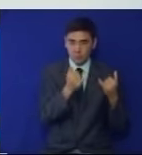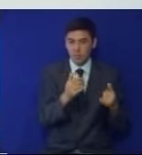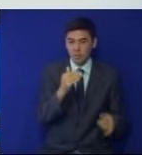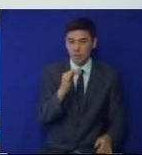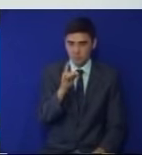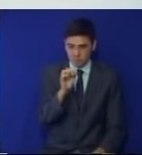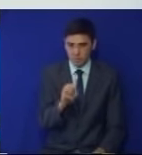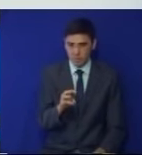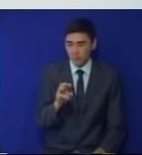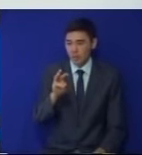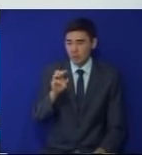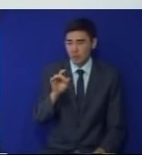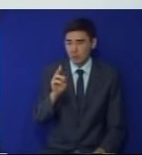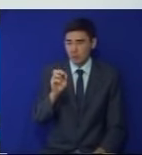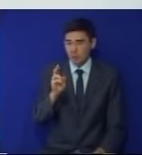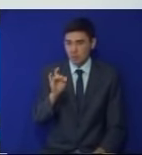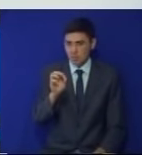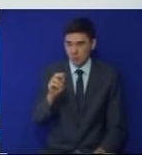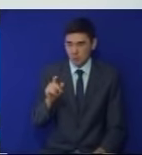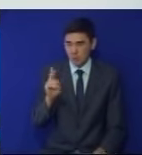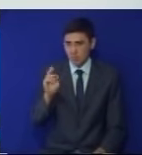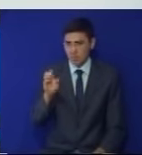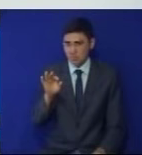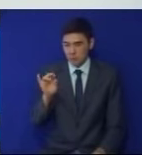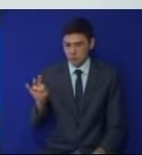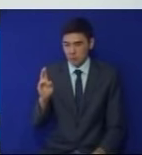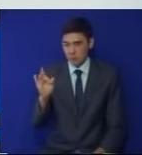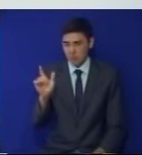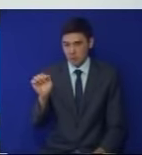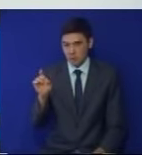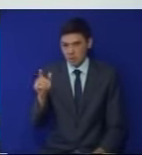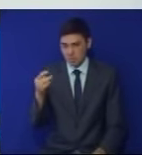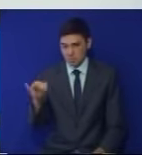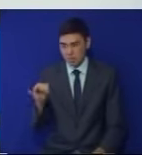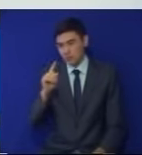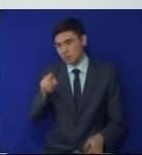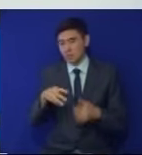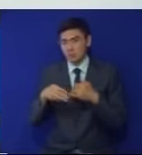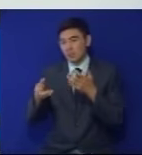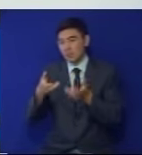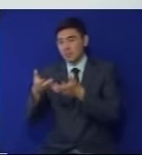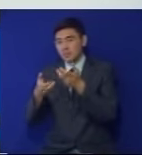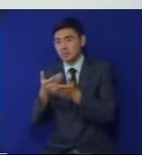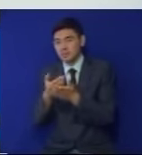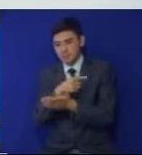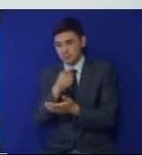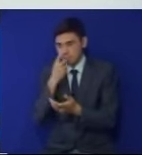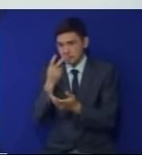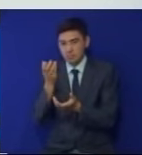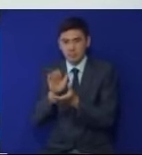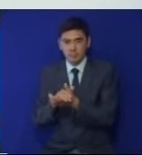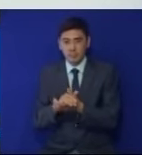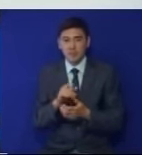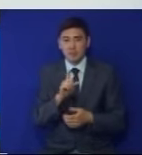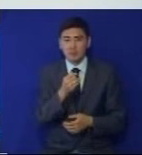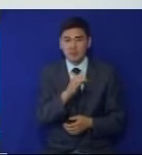сәйкес олар Марқакөл, Қатонқарағай өңірінде болып, Берел қорғанындағы археологиялық қазба жұмыстарымен танысты. Сондай-ақ Зайсан ауданындағы Шілікті